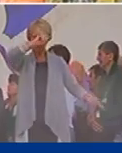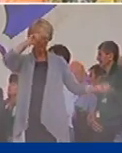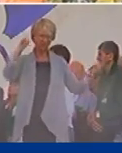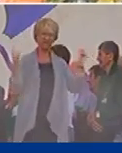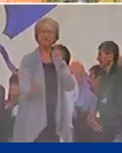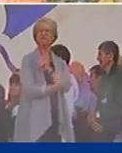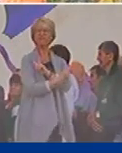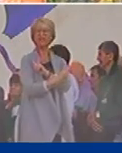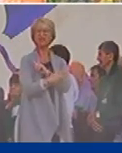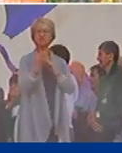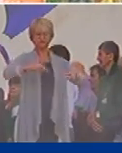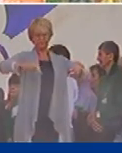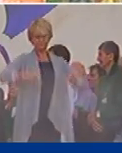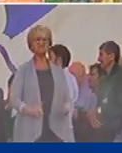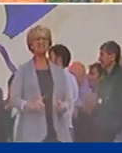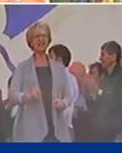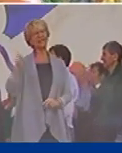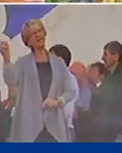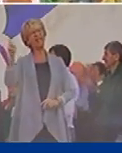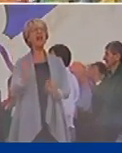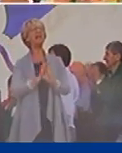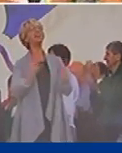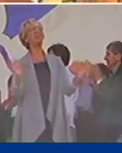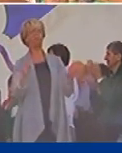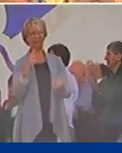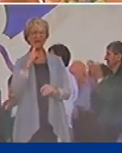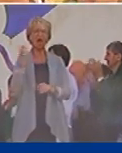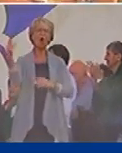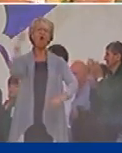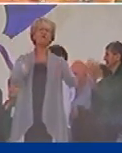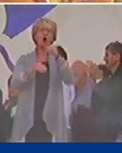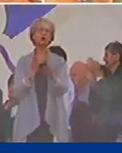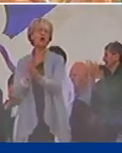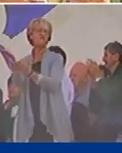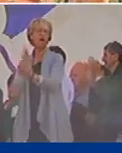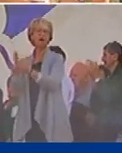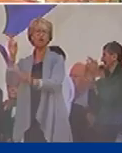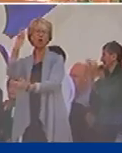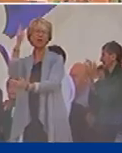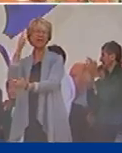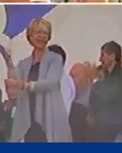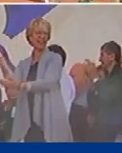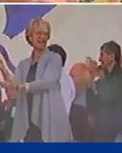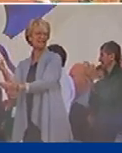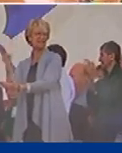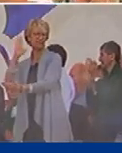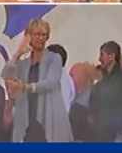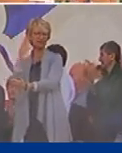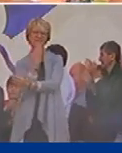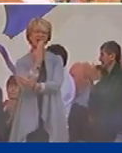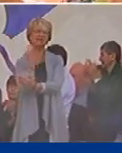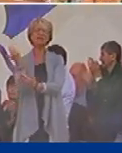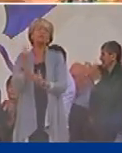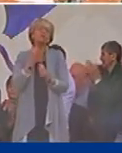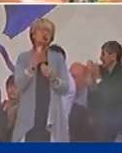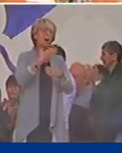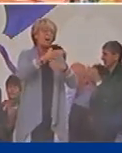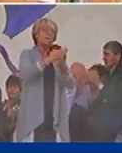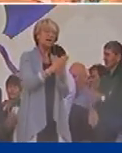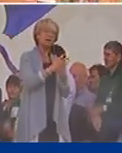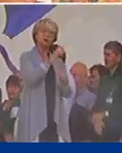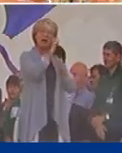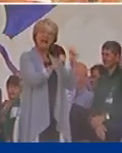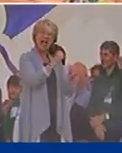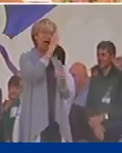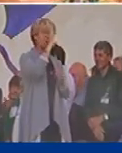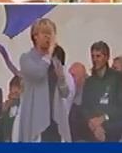pensato al Cadrega Libera e oggi votano a favore di Renzi. Molli il partito, cambi idea, molli la